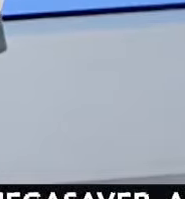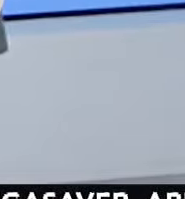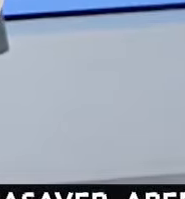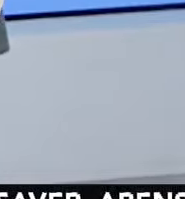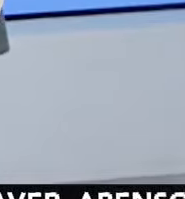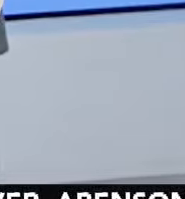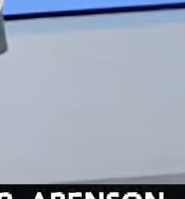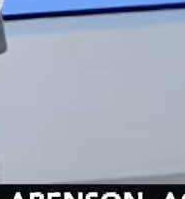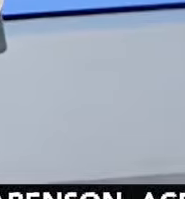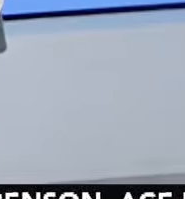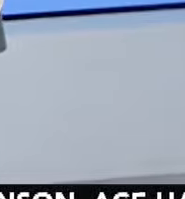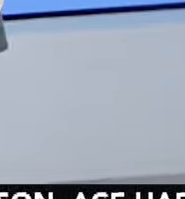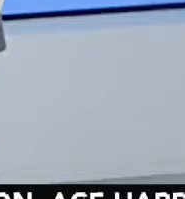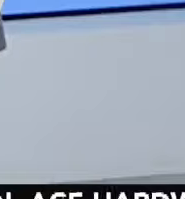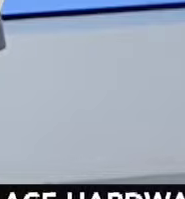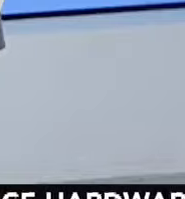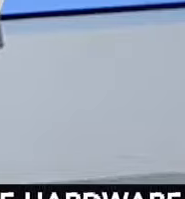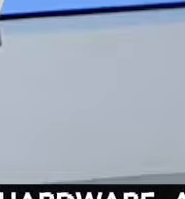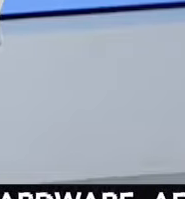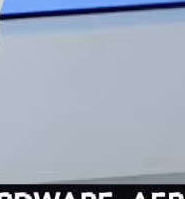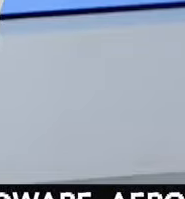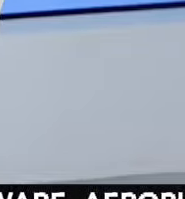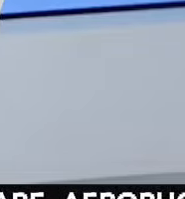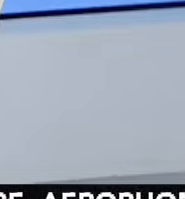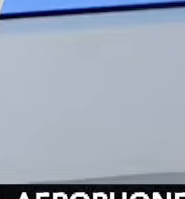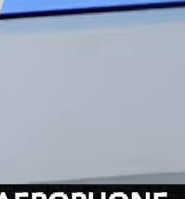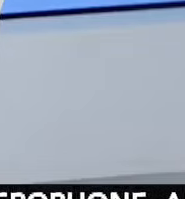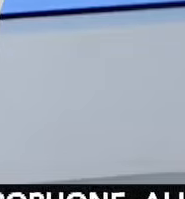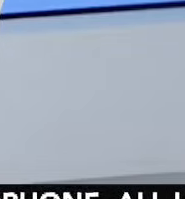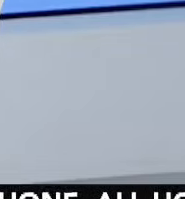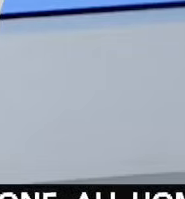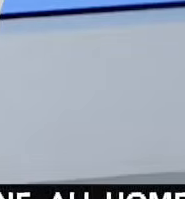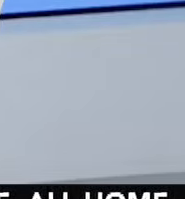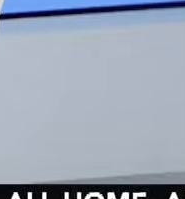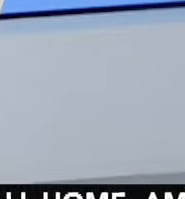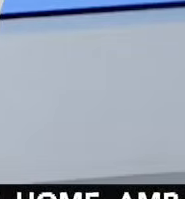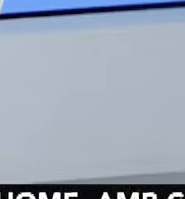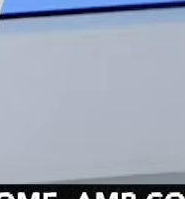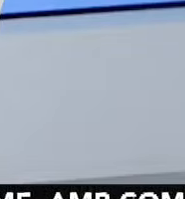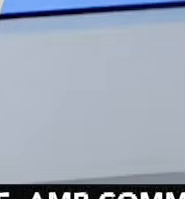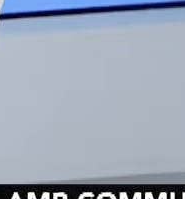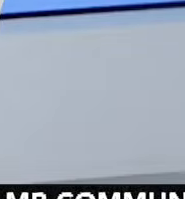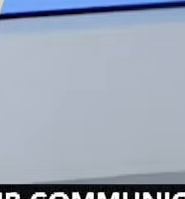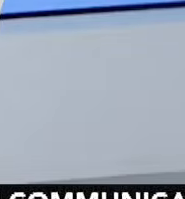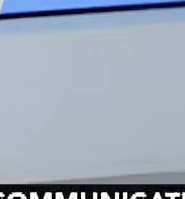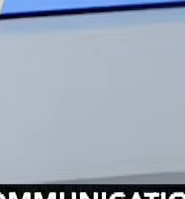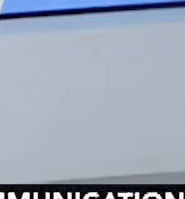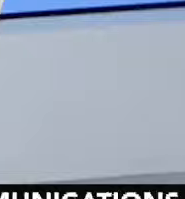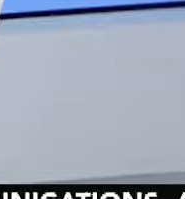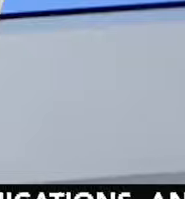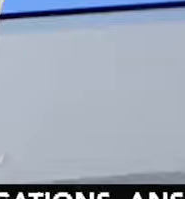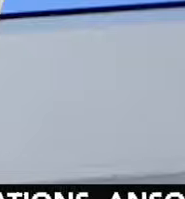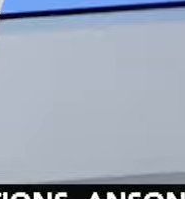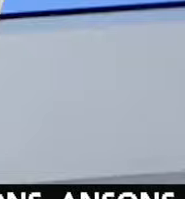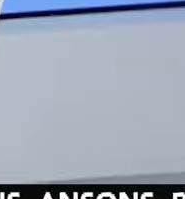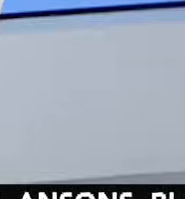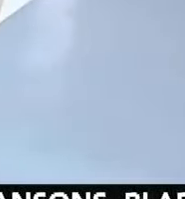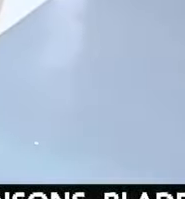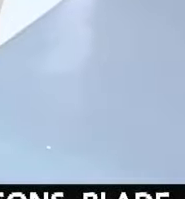Aubrey Carampel. Para sa mas malawak na paglilingkod sa bayan. Mula sa GMA Integrated News, ang News Authority ng Filipino.